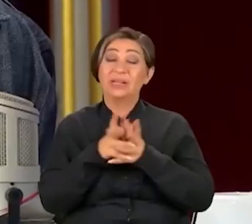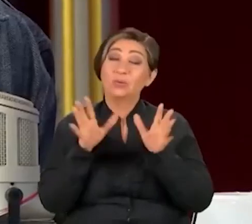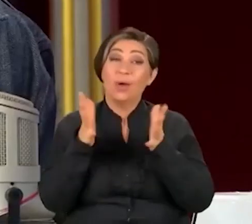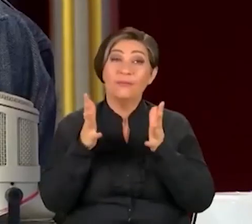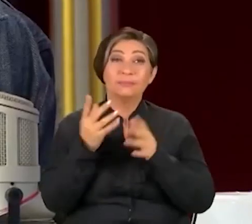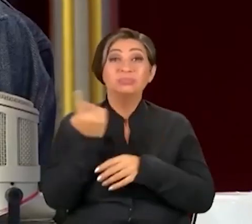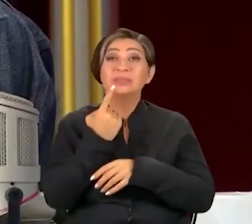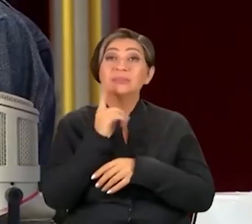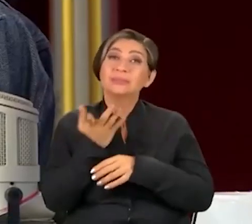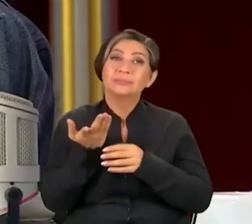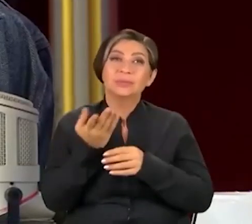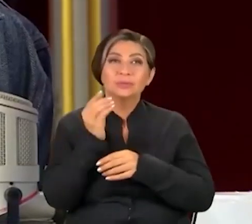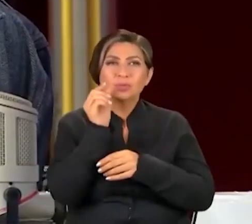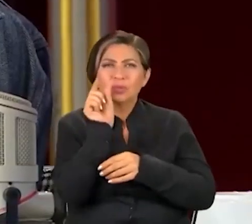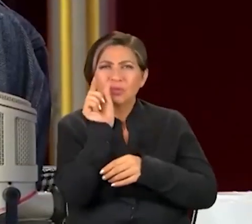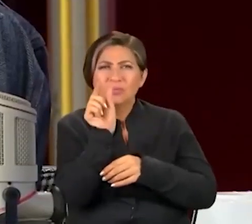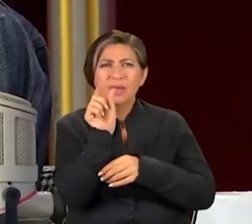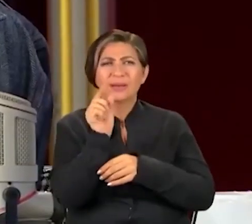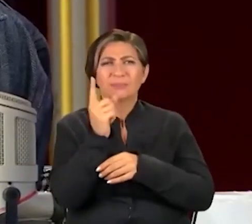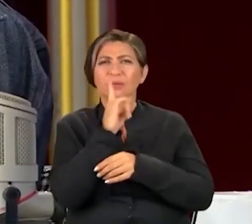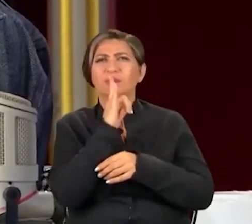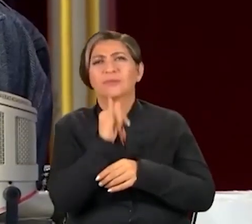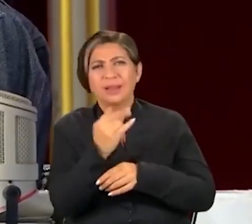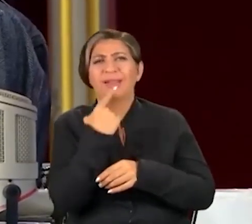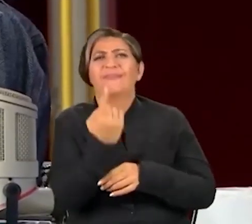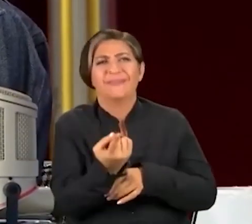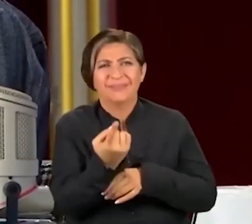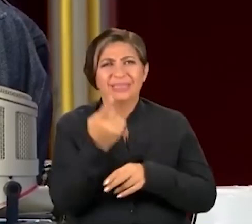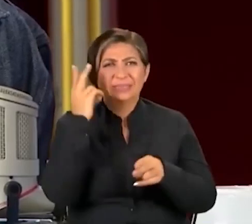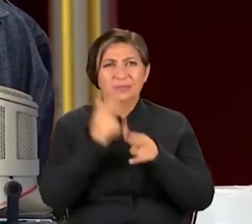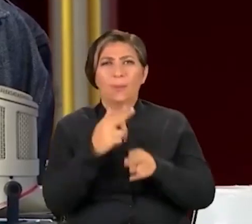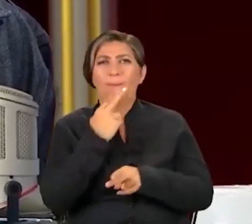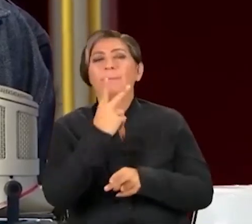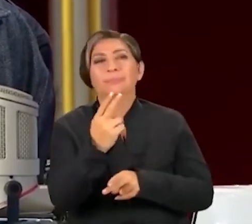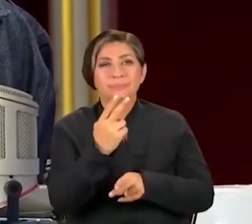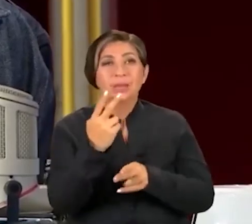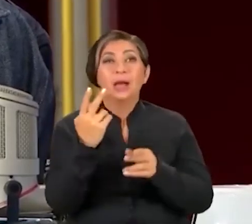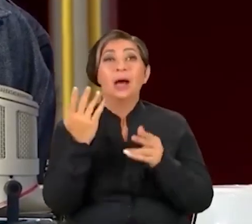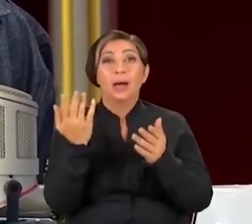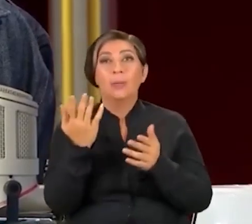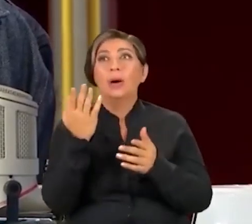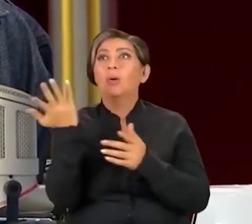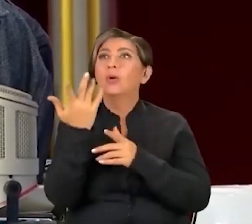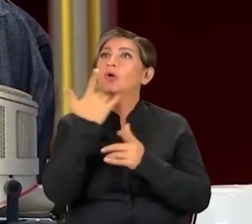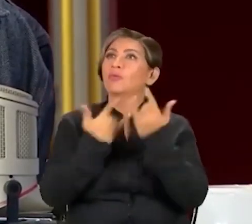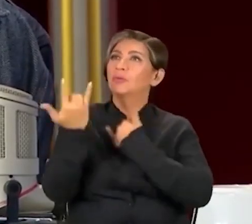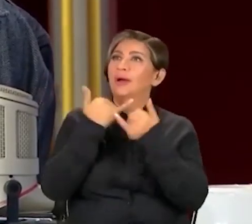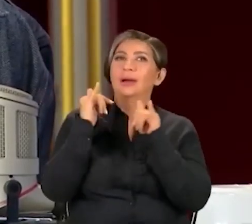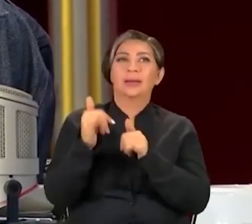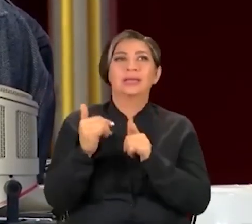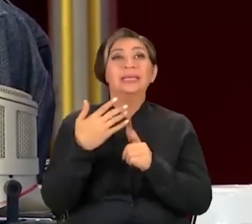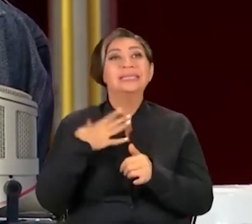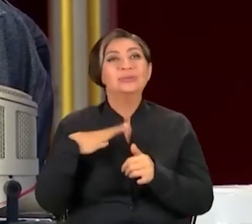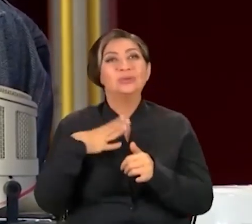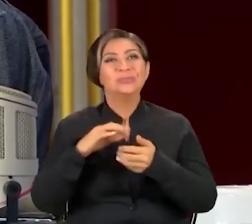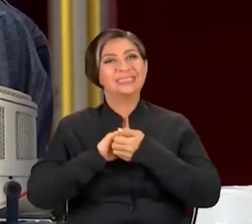Yani bir şey de demedim yani. Çok ufak bir şeydi, evet. laftı. Böyle hemen hızlı. Ondan sonra öyle bir reaksiyon aldım. İstiyorum